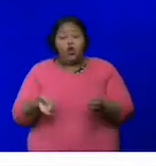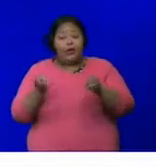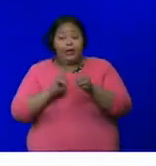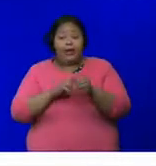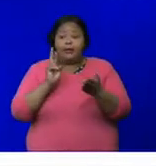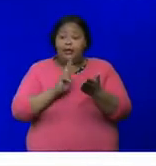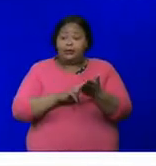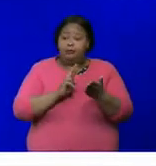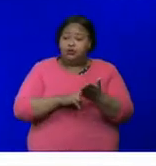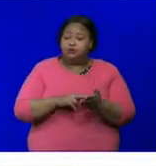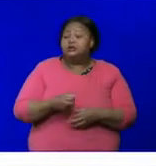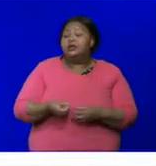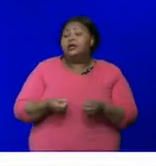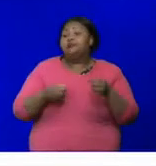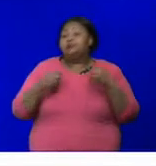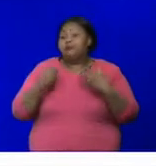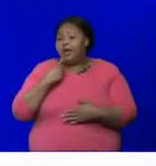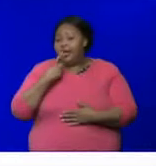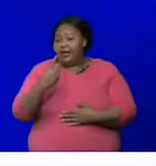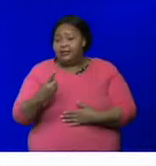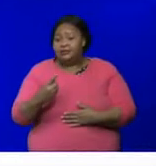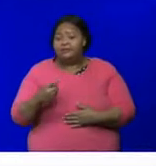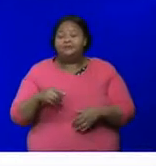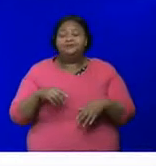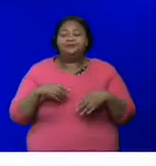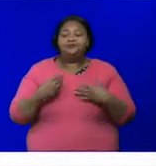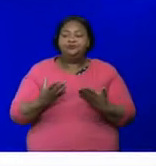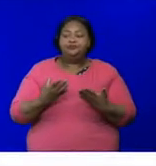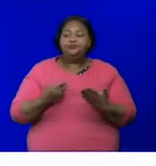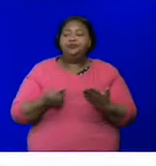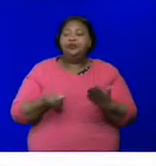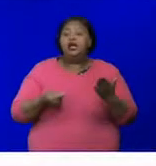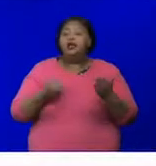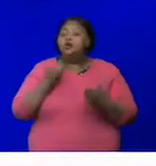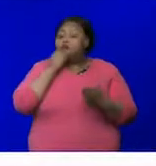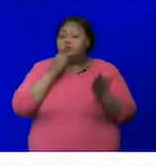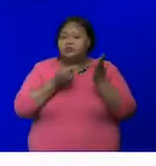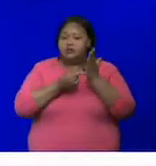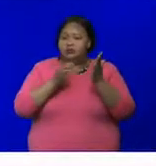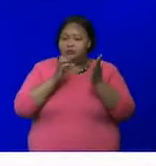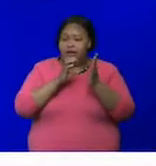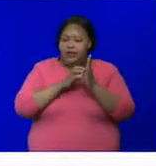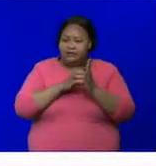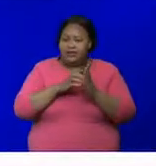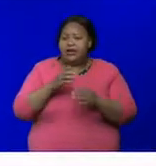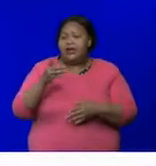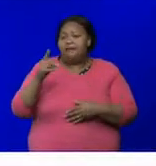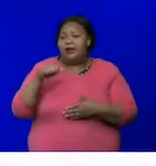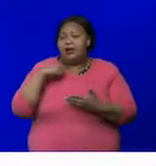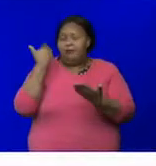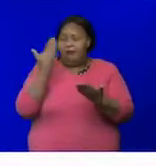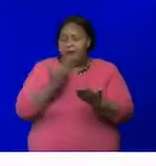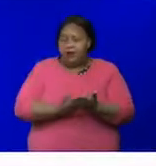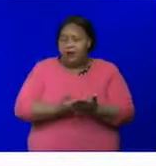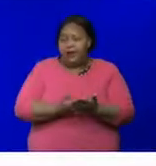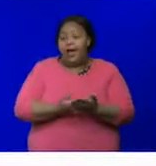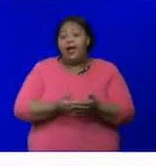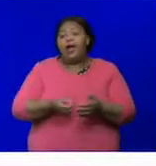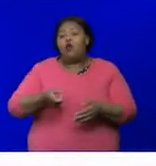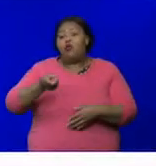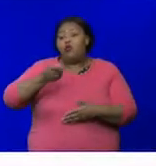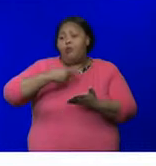lomasipala wehlulekile ekuchithisa kubuyisela emuva imali ayibolekwa yona yekulungisa imigwaco aleli dolobha lengetulu kwetigizi